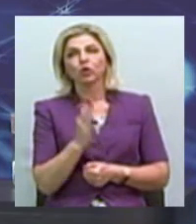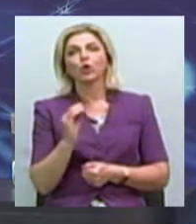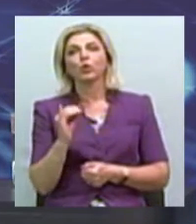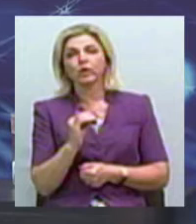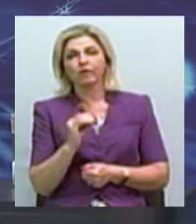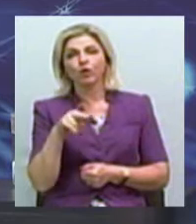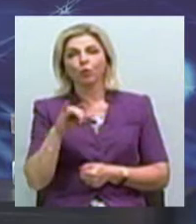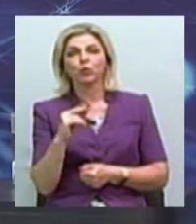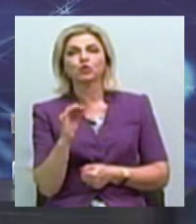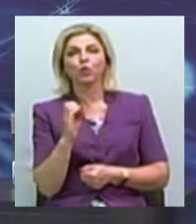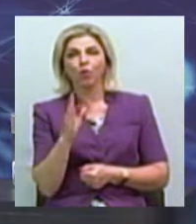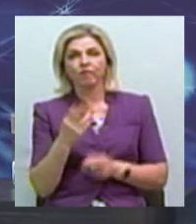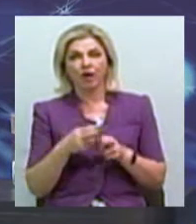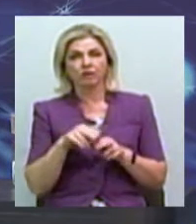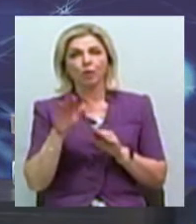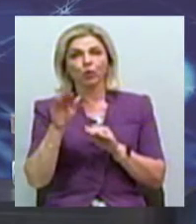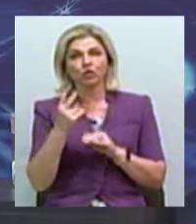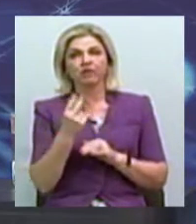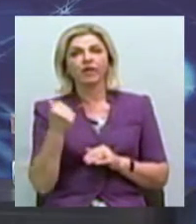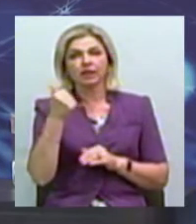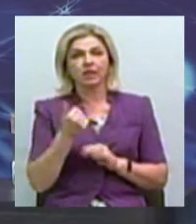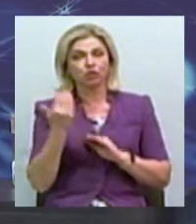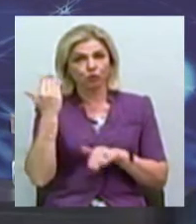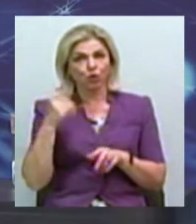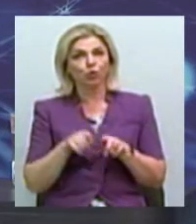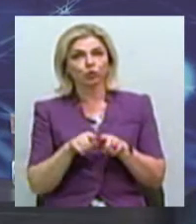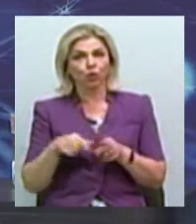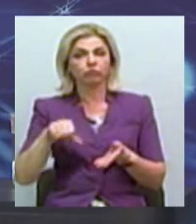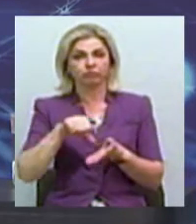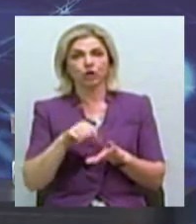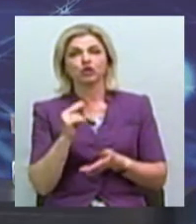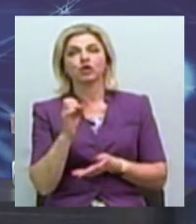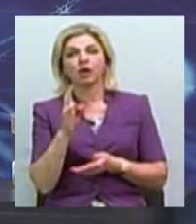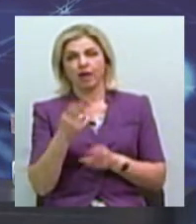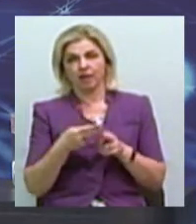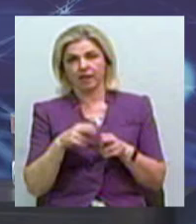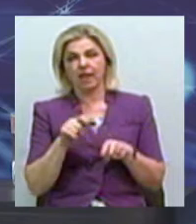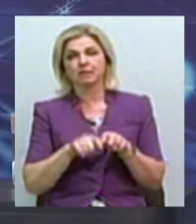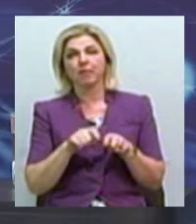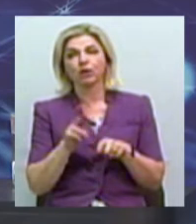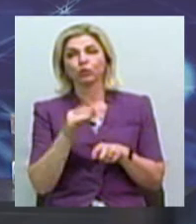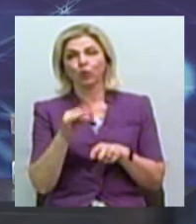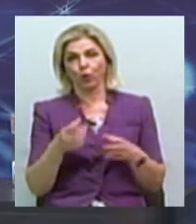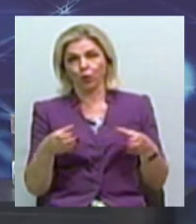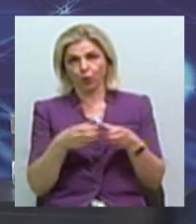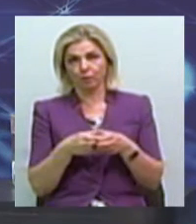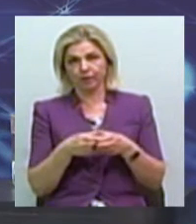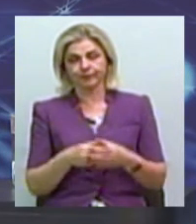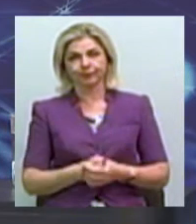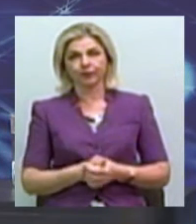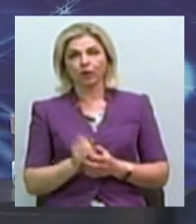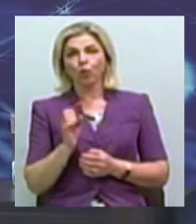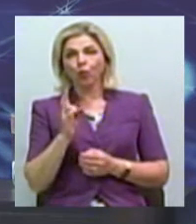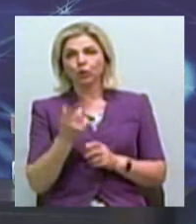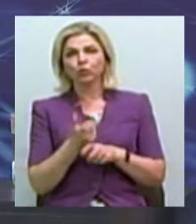з яким Миколаїв попрощався 2 тижні тому, він також був членом цієї експертної групи, і він